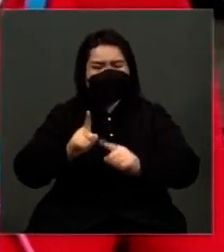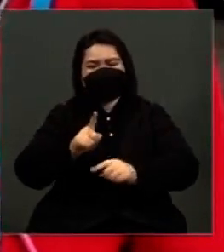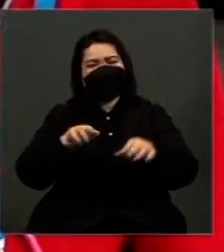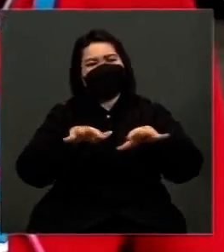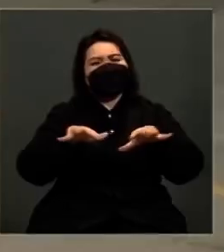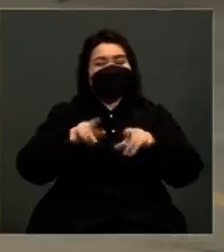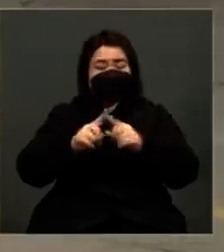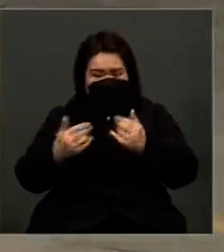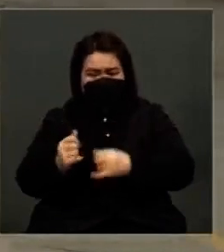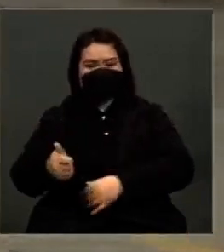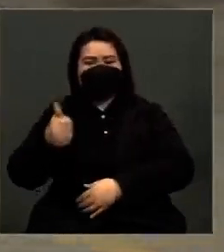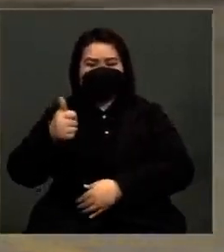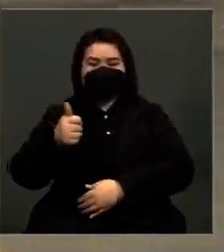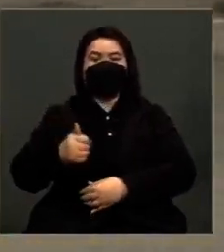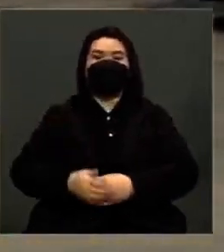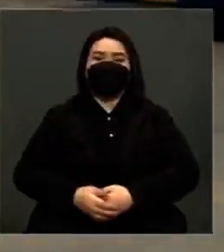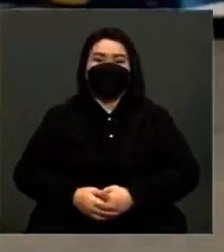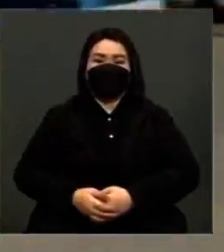ผม